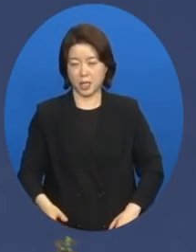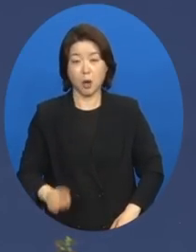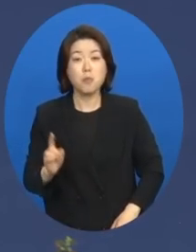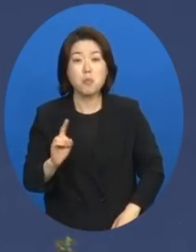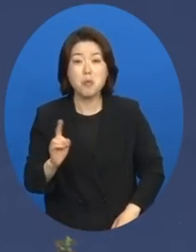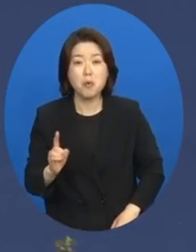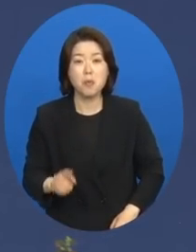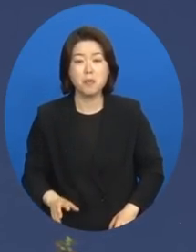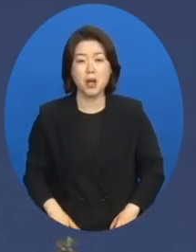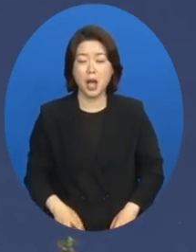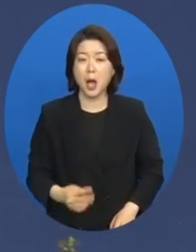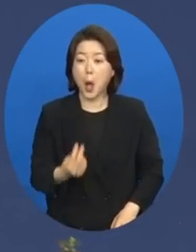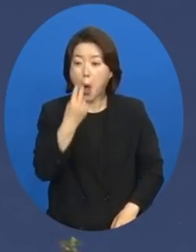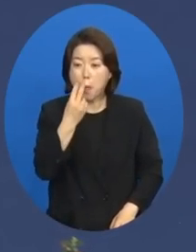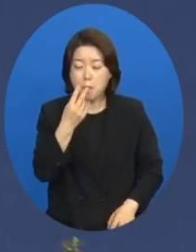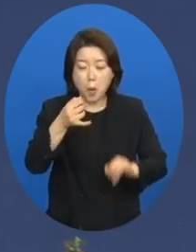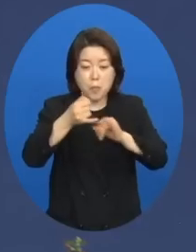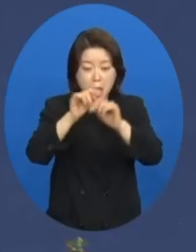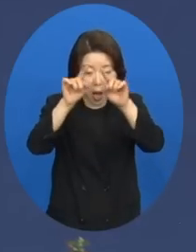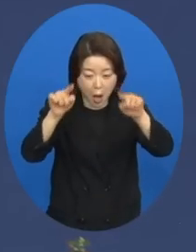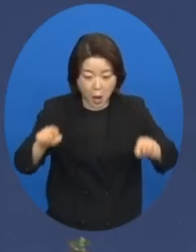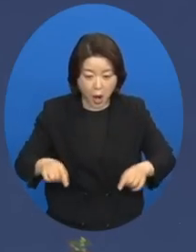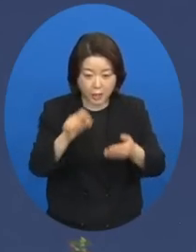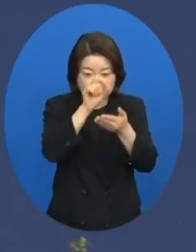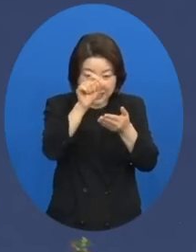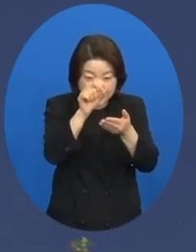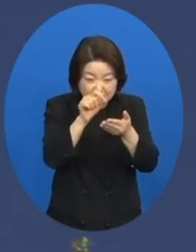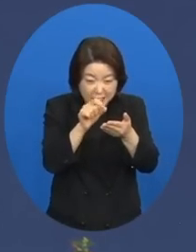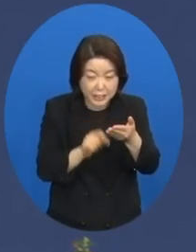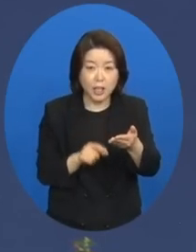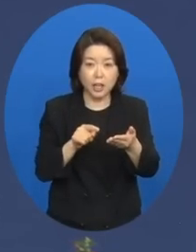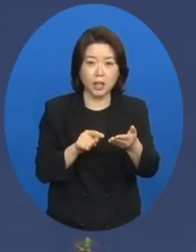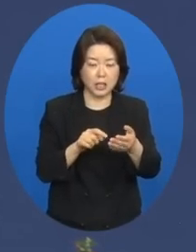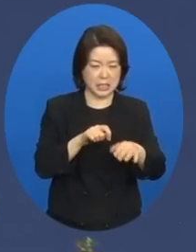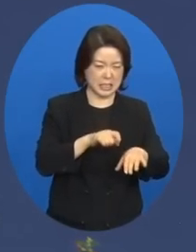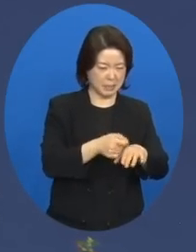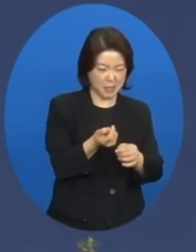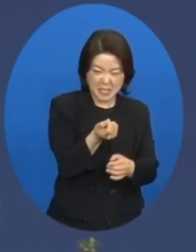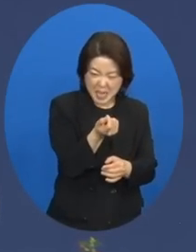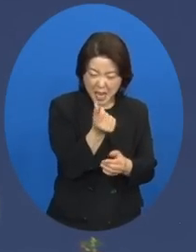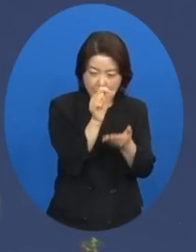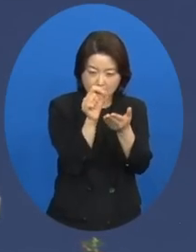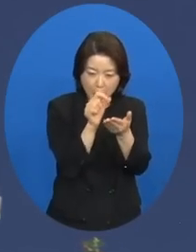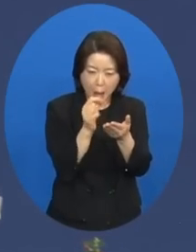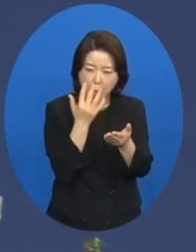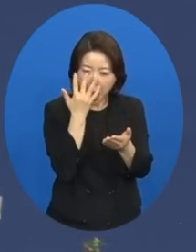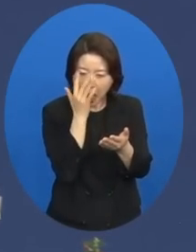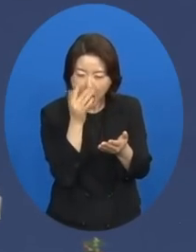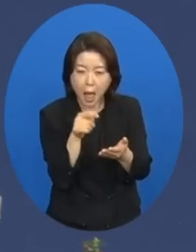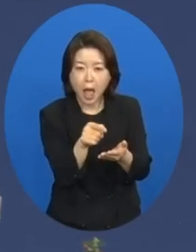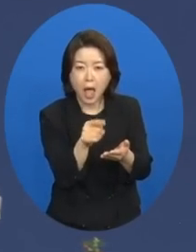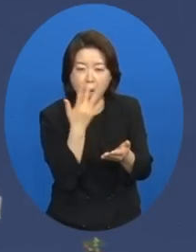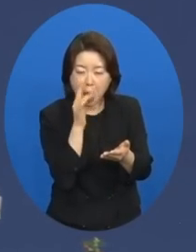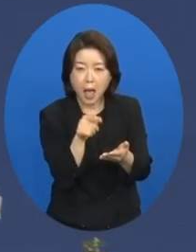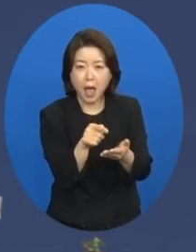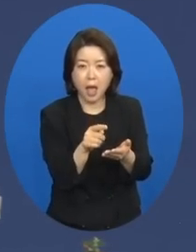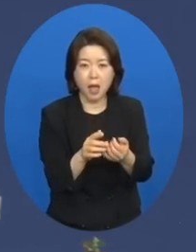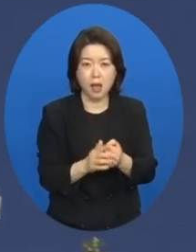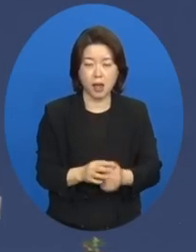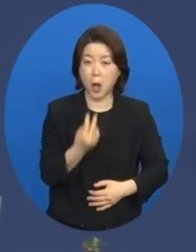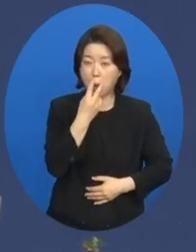그러니까 보험 약관이 뭔지 그 깨알 같은, 일부러 그렇게 하는지, 보험 그 서류에 보면